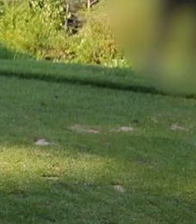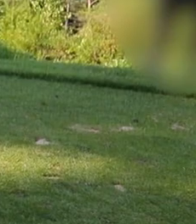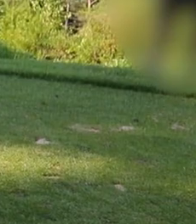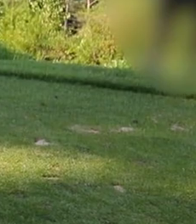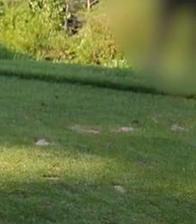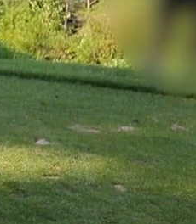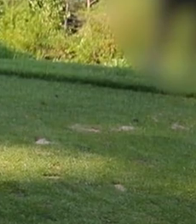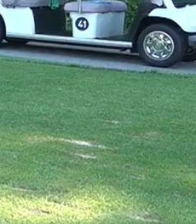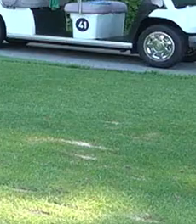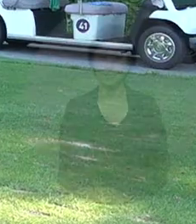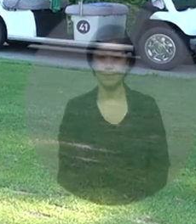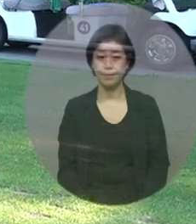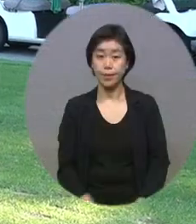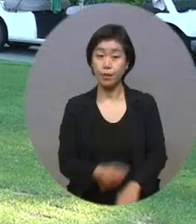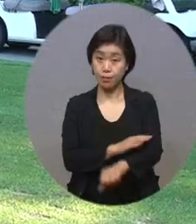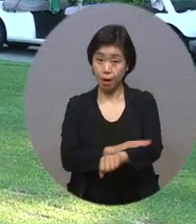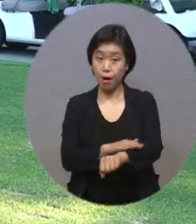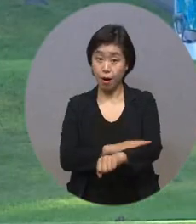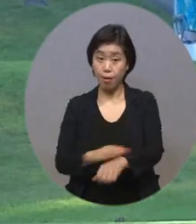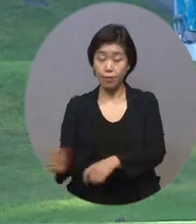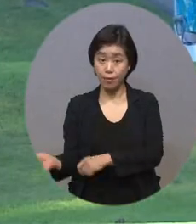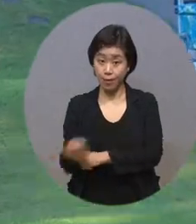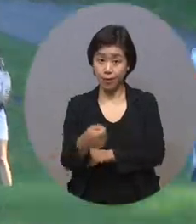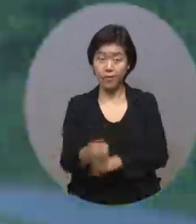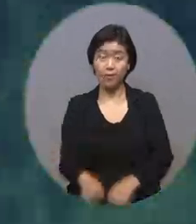야! 잘 쳤다!